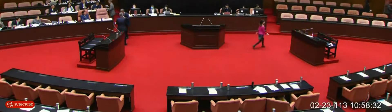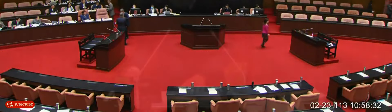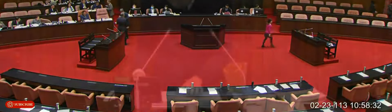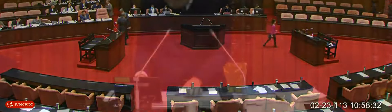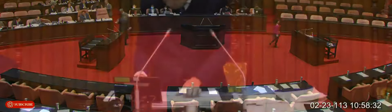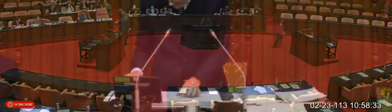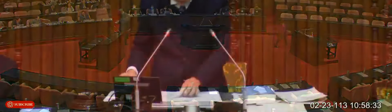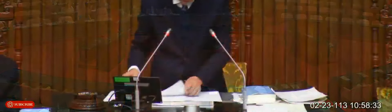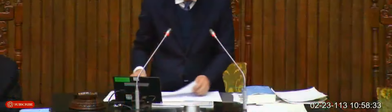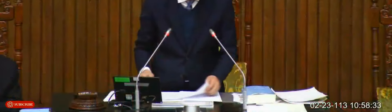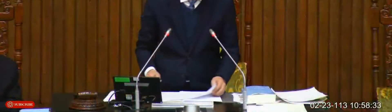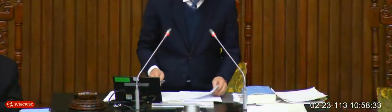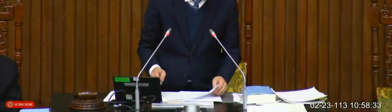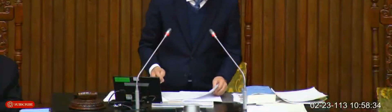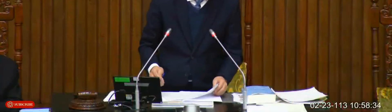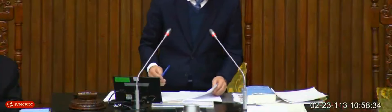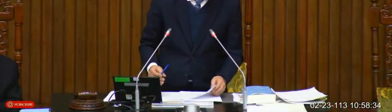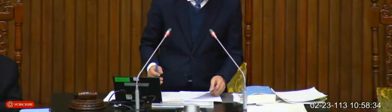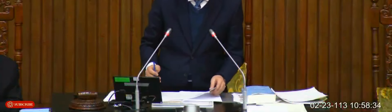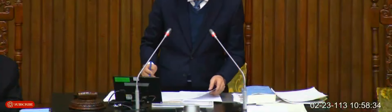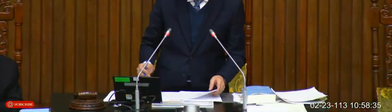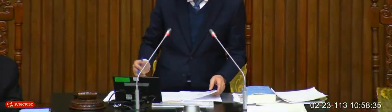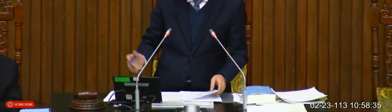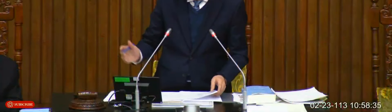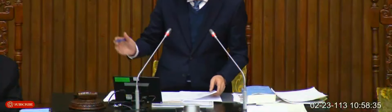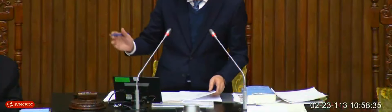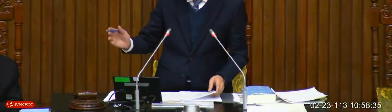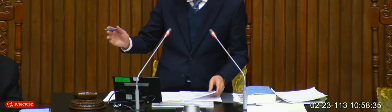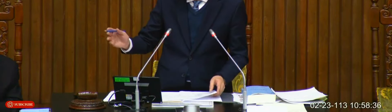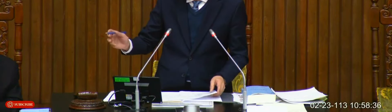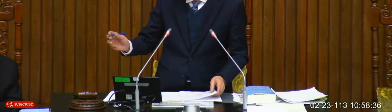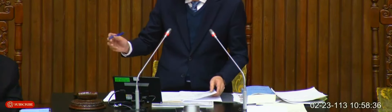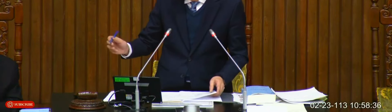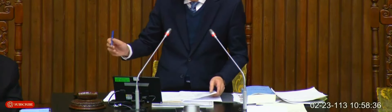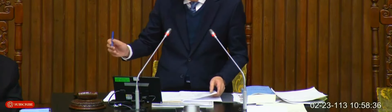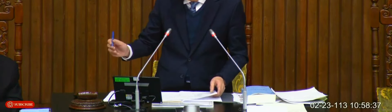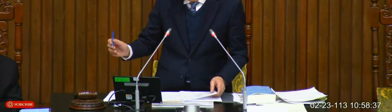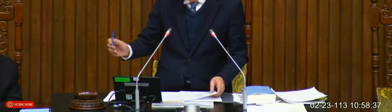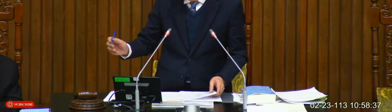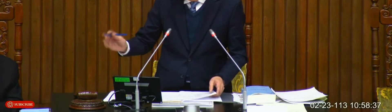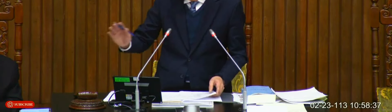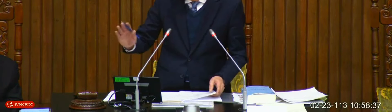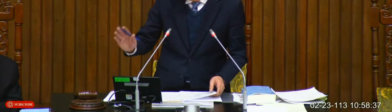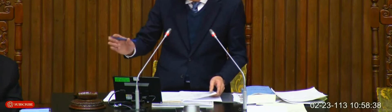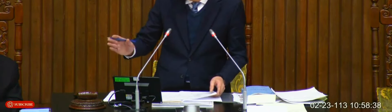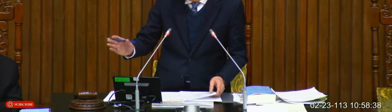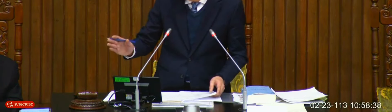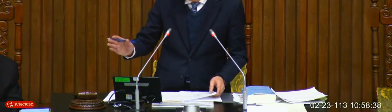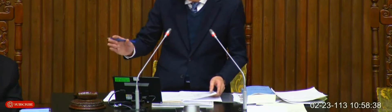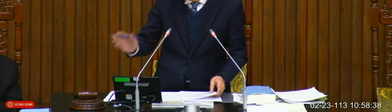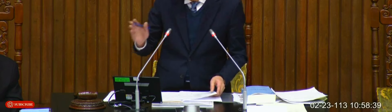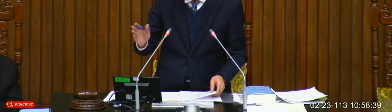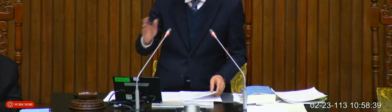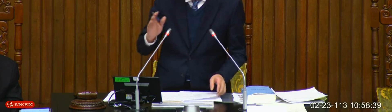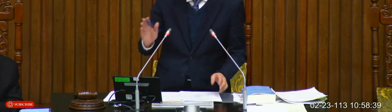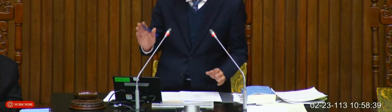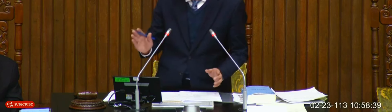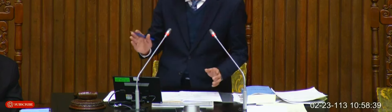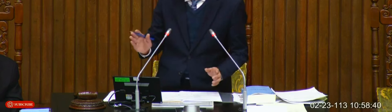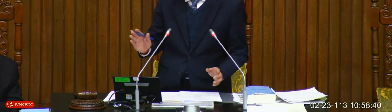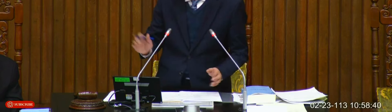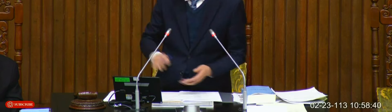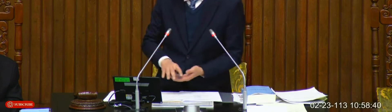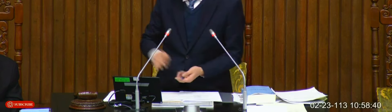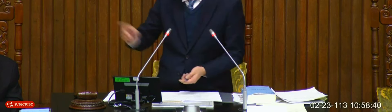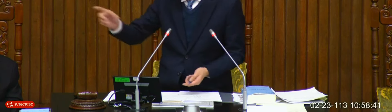谢谢陈委员召之的质询。这本席善意提醒一下卫福部薛部长，你今天不是藐视国会啊，是你讲话国会